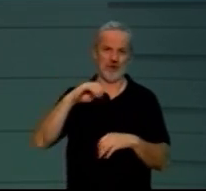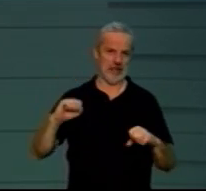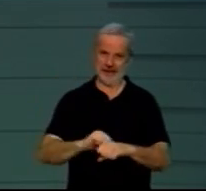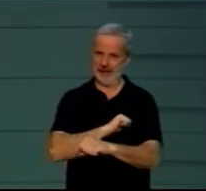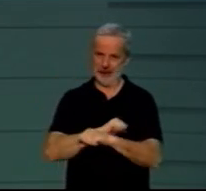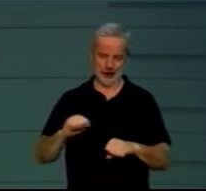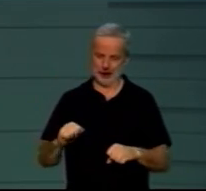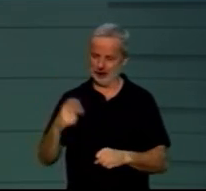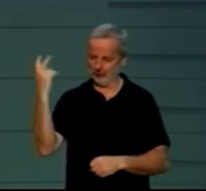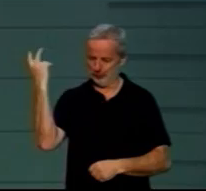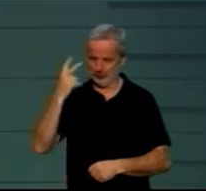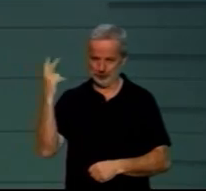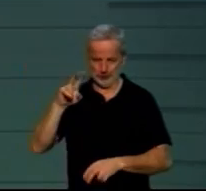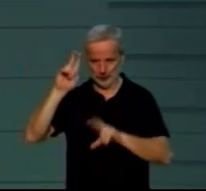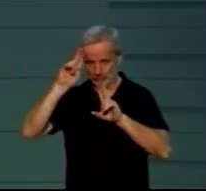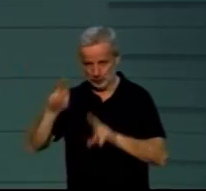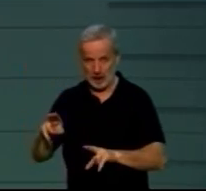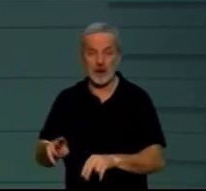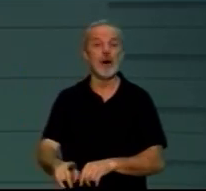cyklistika, ale